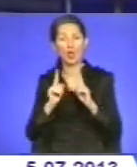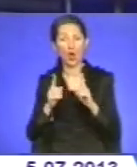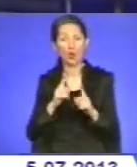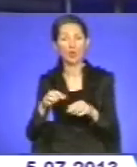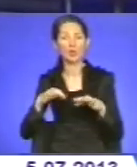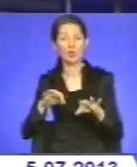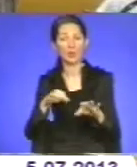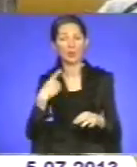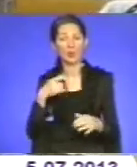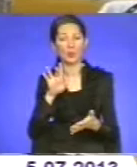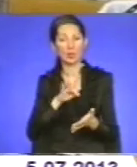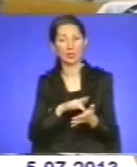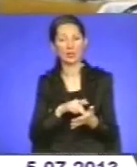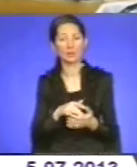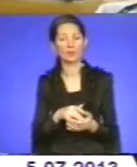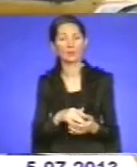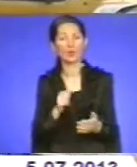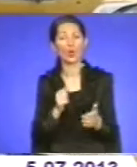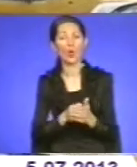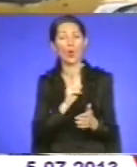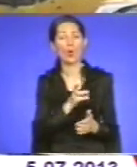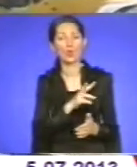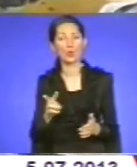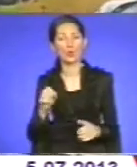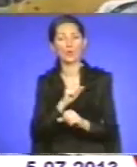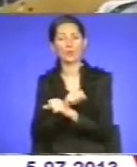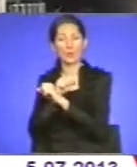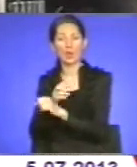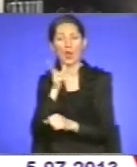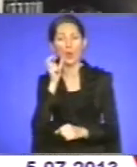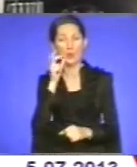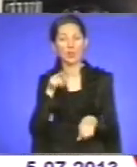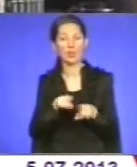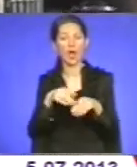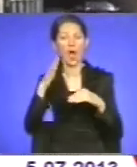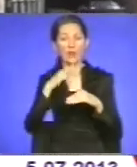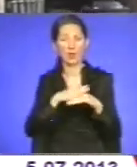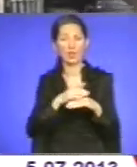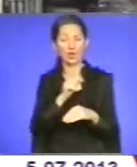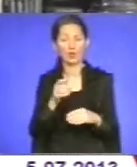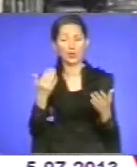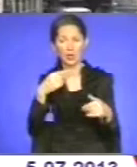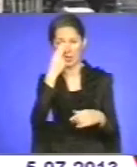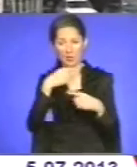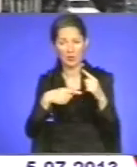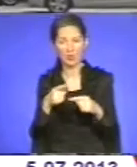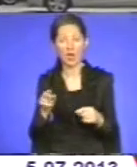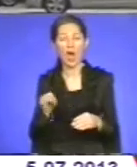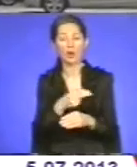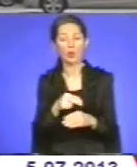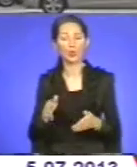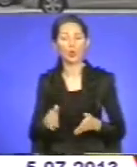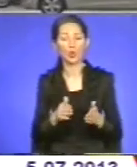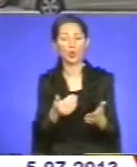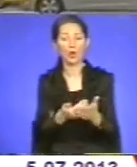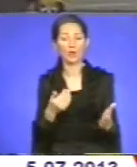Потіхалець. До кілометрових заторів в обідній час та увечері тернополяни уже звикли, оскільки ремонтують дороги від